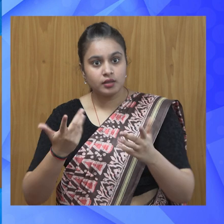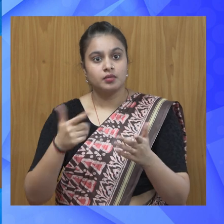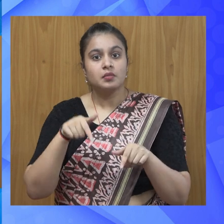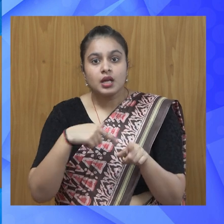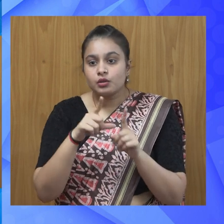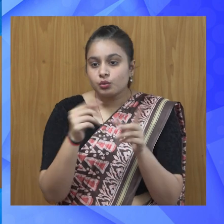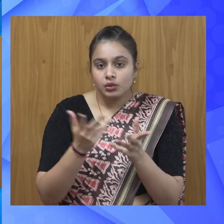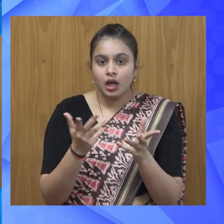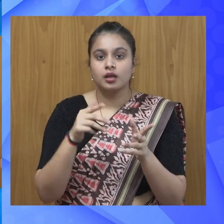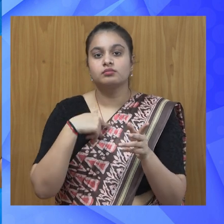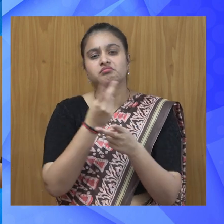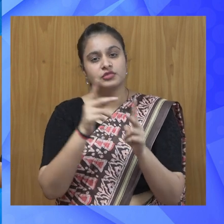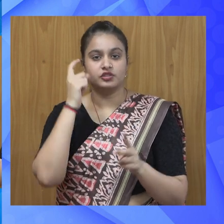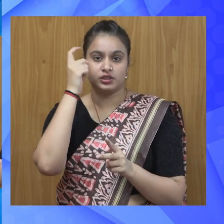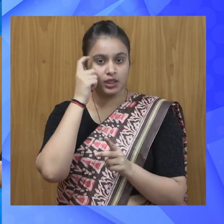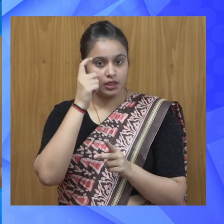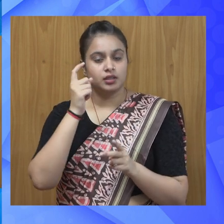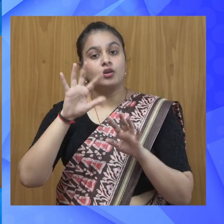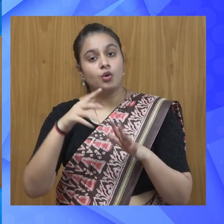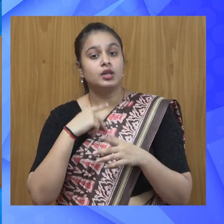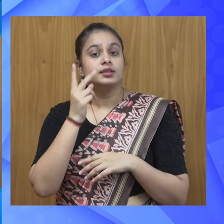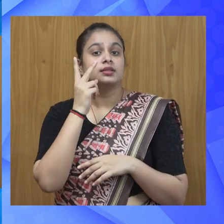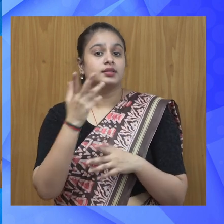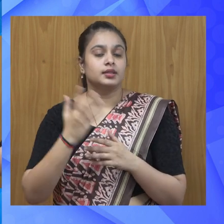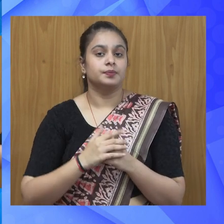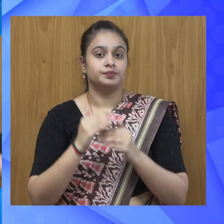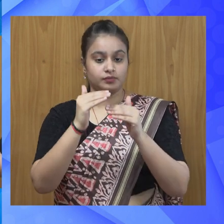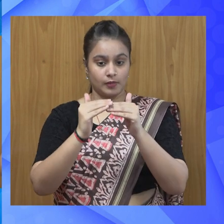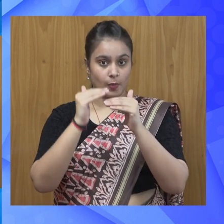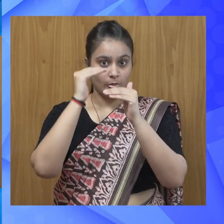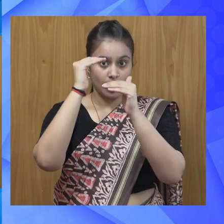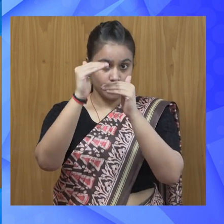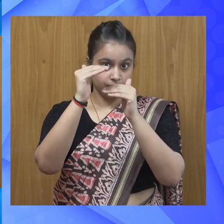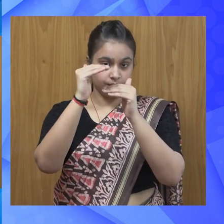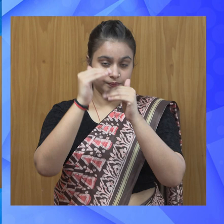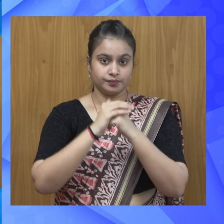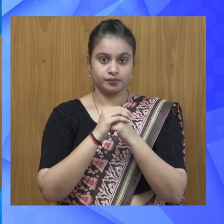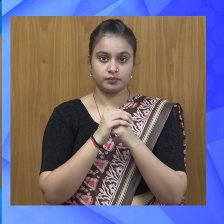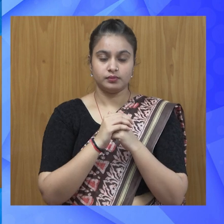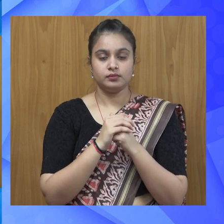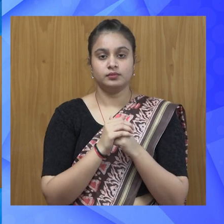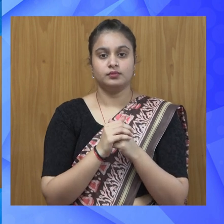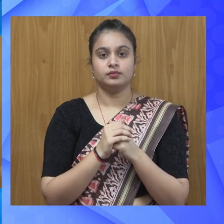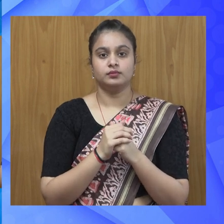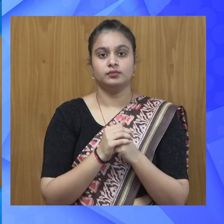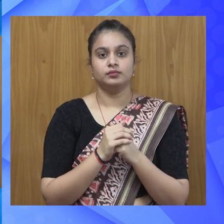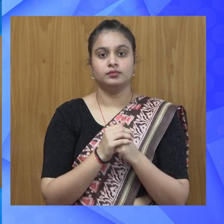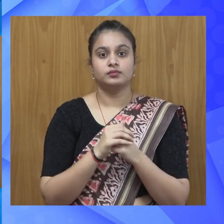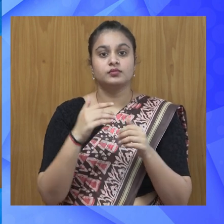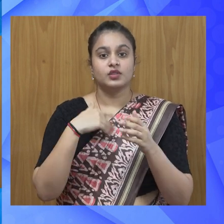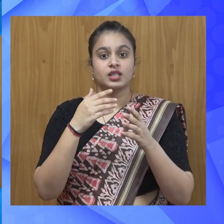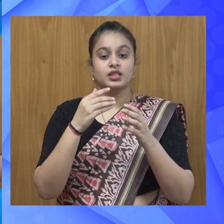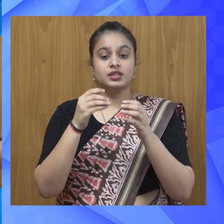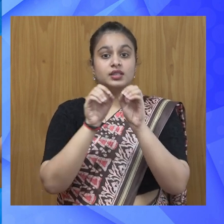क्या करूं, तो ये इस तरह के थॉट्स हो गए। और हम देखें तो उसके ऊपर अगर आप और जाते हैं तो आप देखें कि जो जो स्टीम